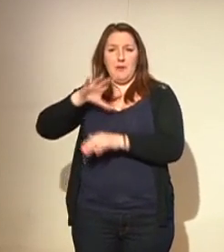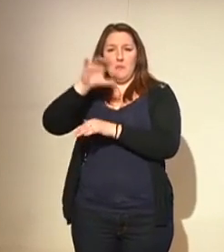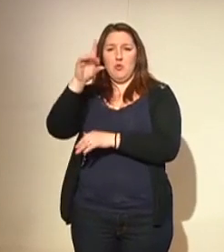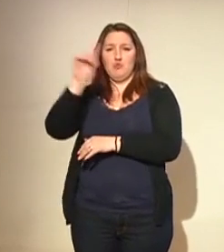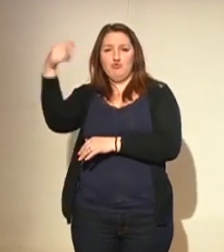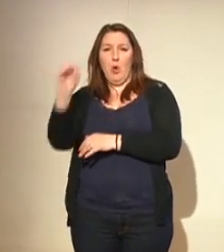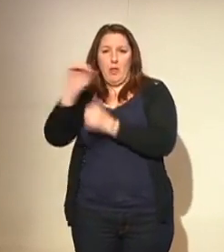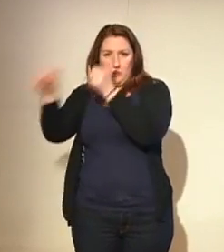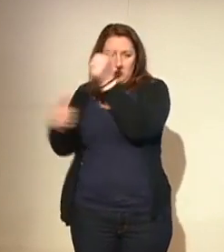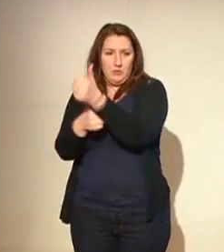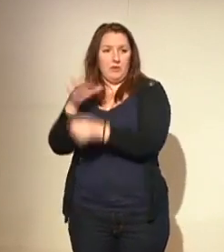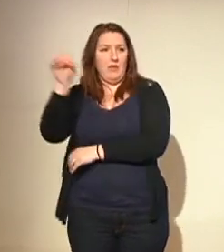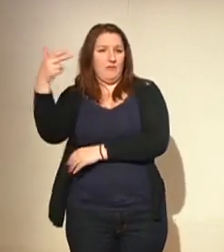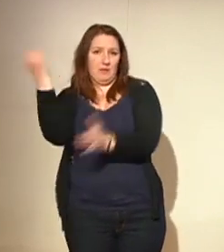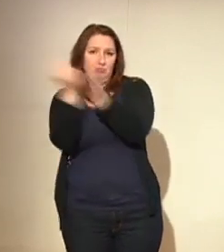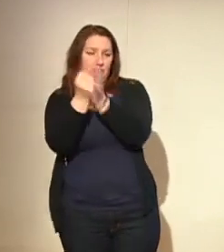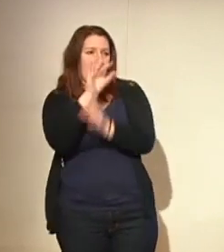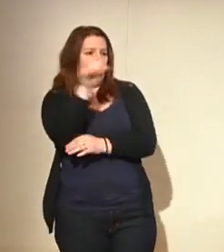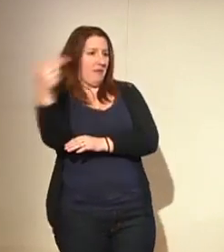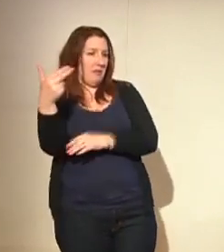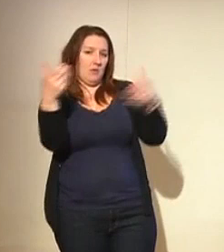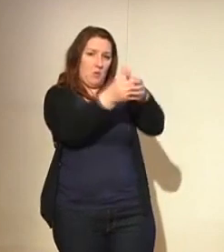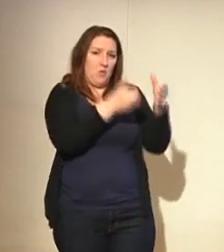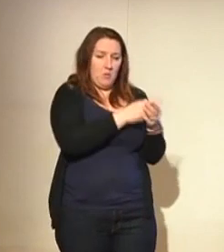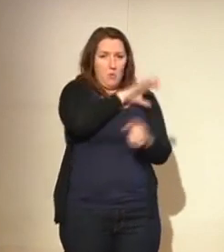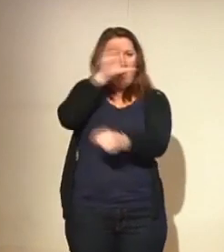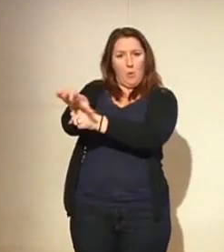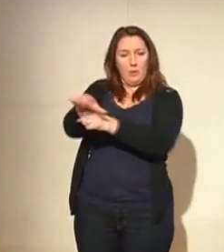qui est pour national qui est contre de